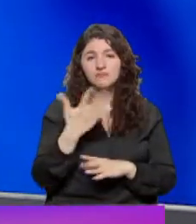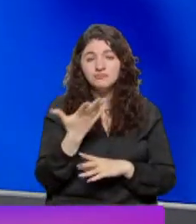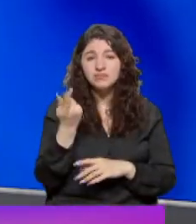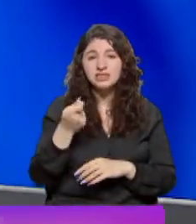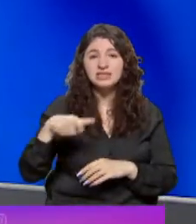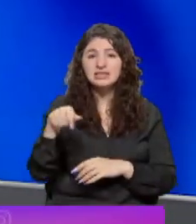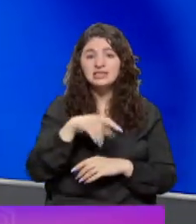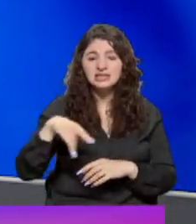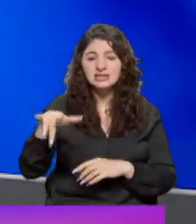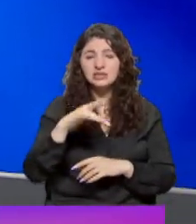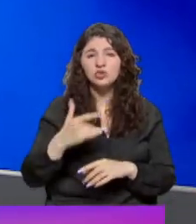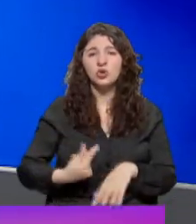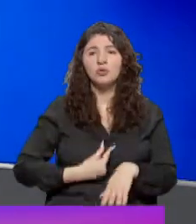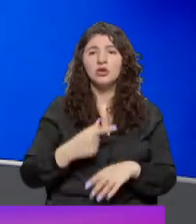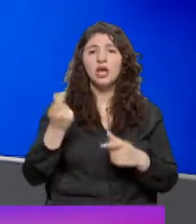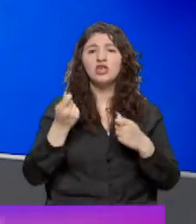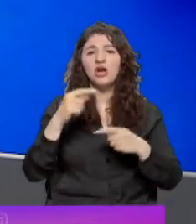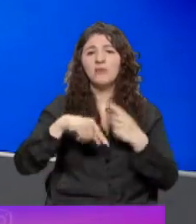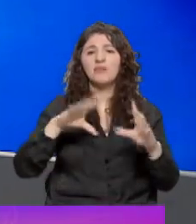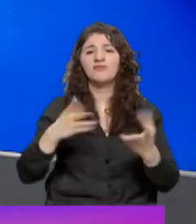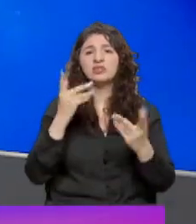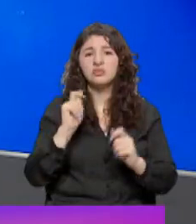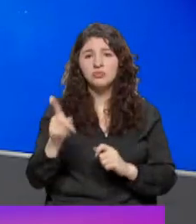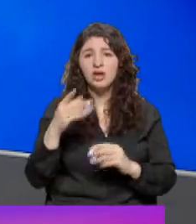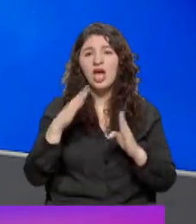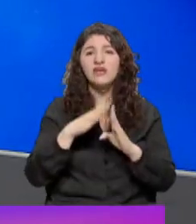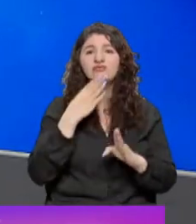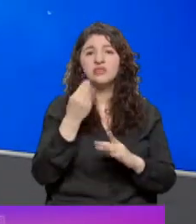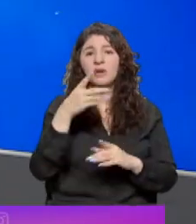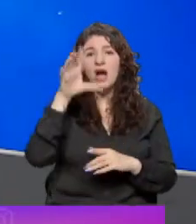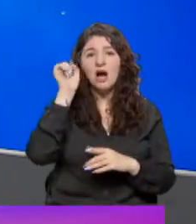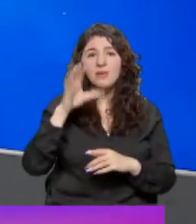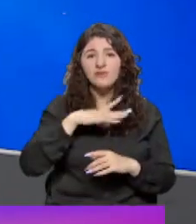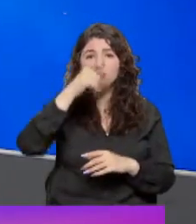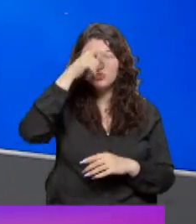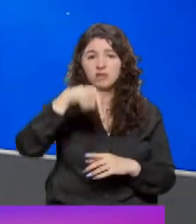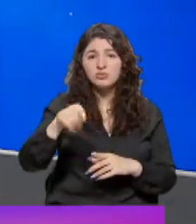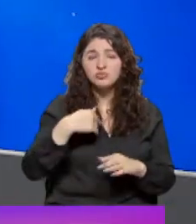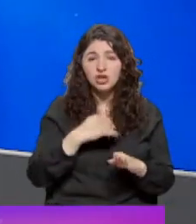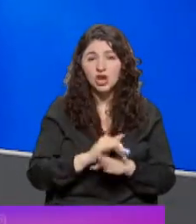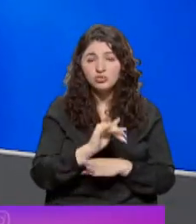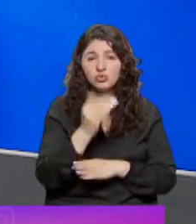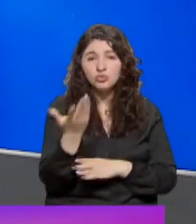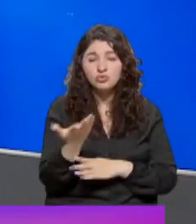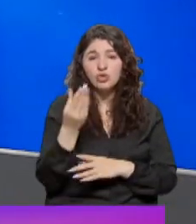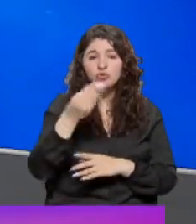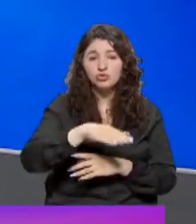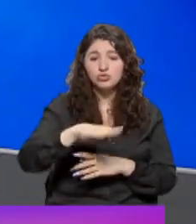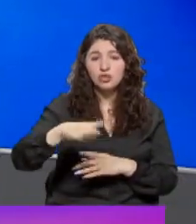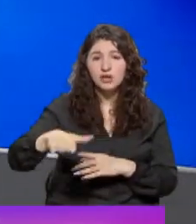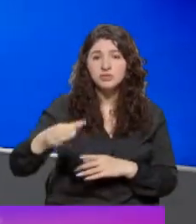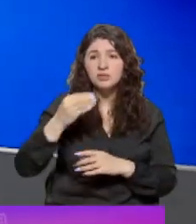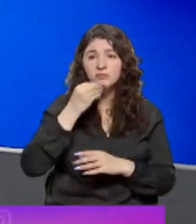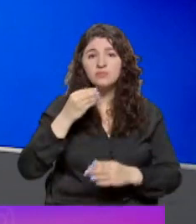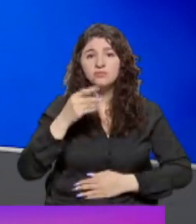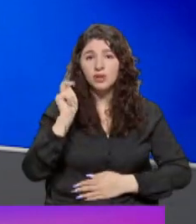bir işsizlik umuduyla iş aramaktan vazgeçiyor ev genci diye bir kavram var ülkemizde Biz bunu yaşıyoruz çocuklarımız